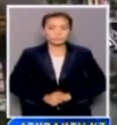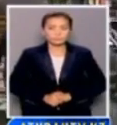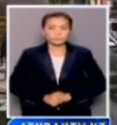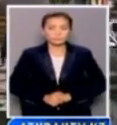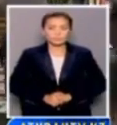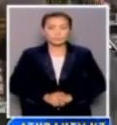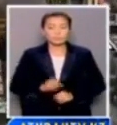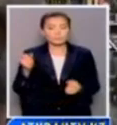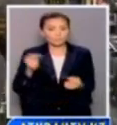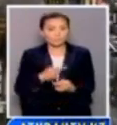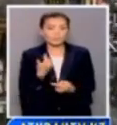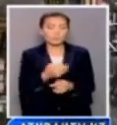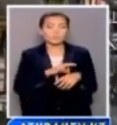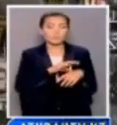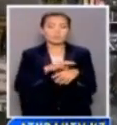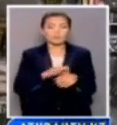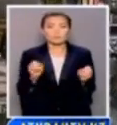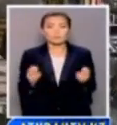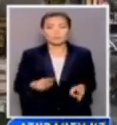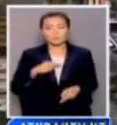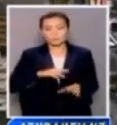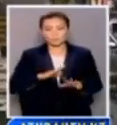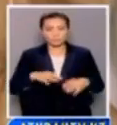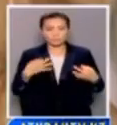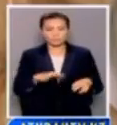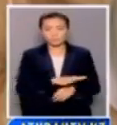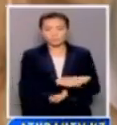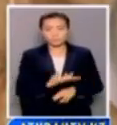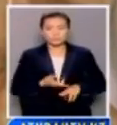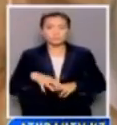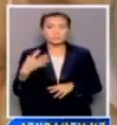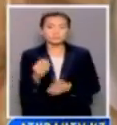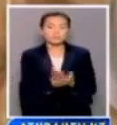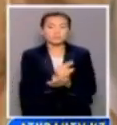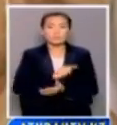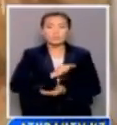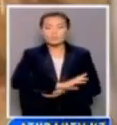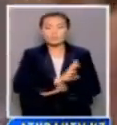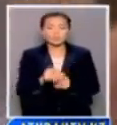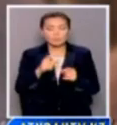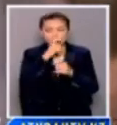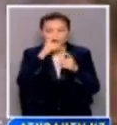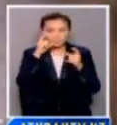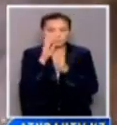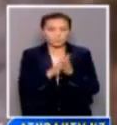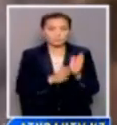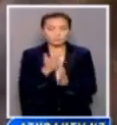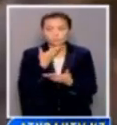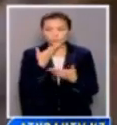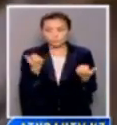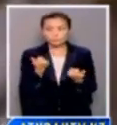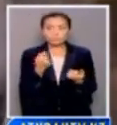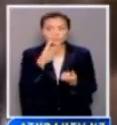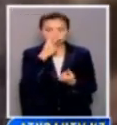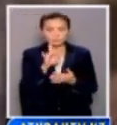Ал талапқа сай оларға жеткізу қызметмен ғана жұмыс істеуге рұқсат. Бұған қоса қызметкерлерде бетперде де қолғап та жоқ.